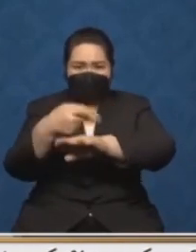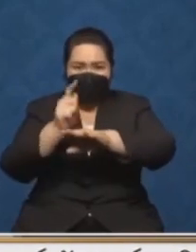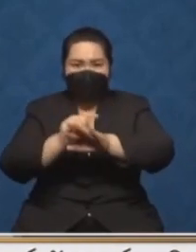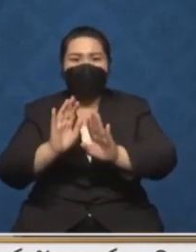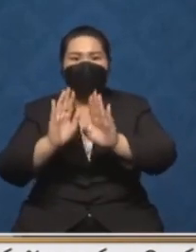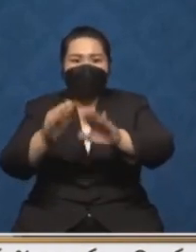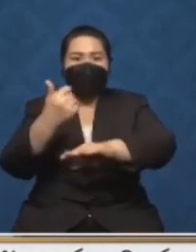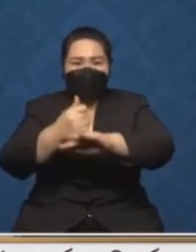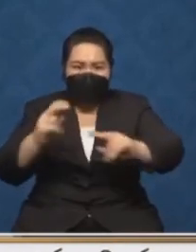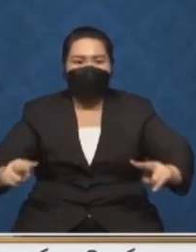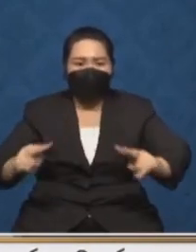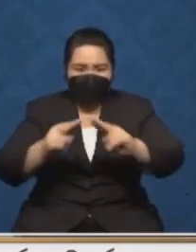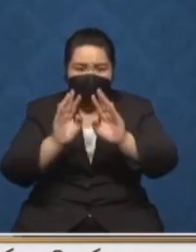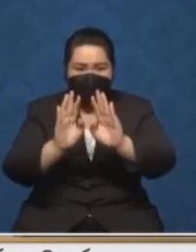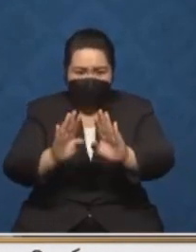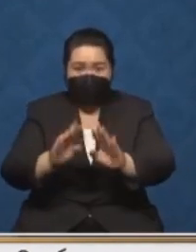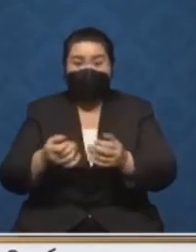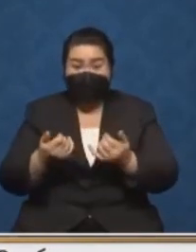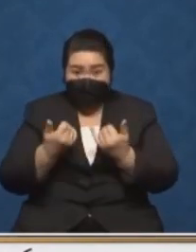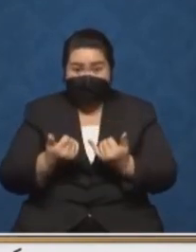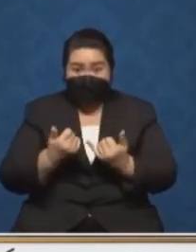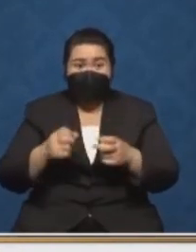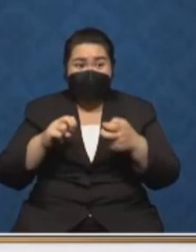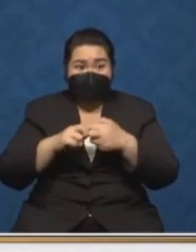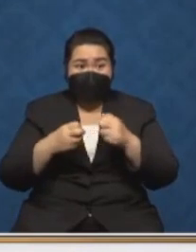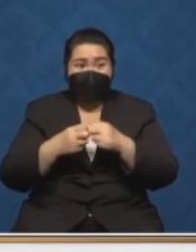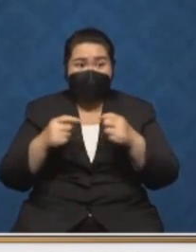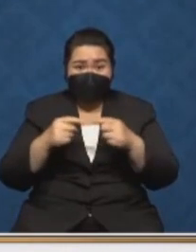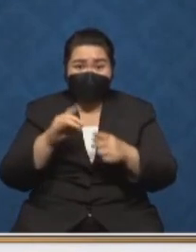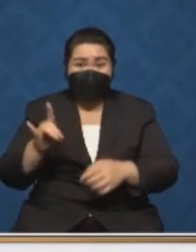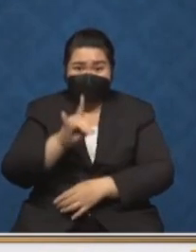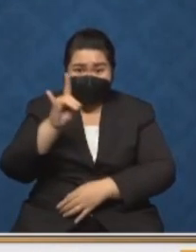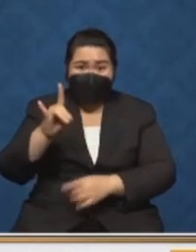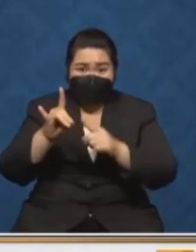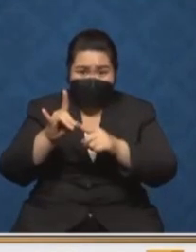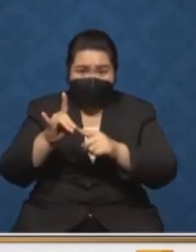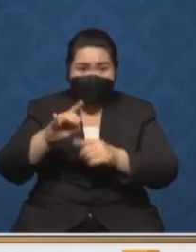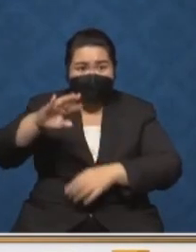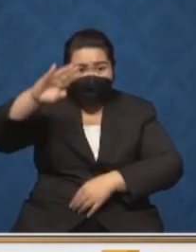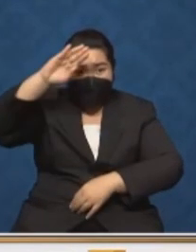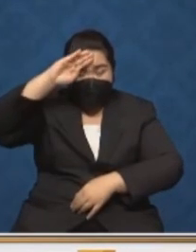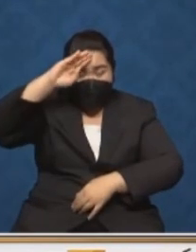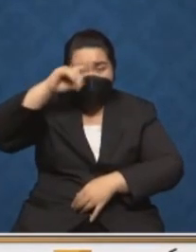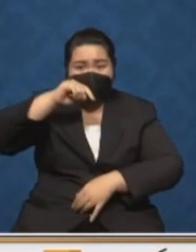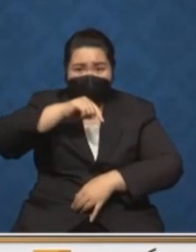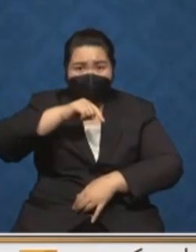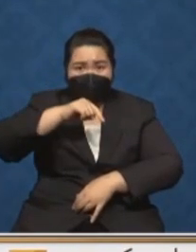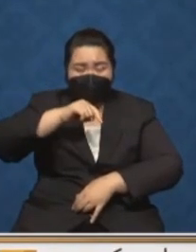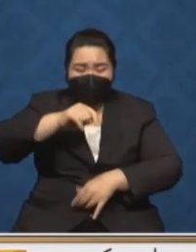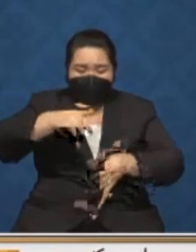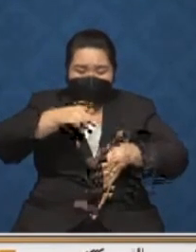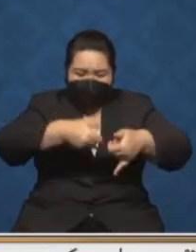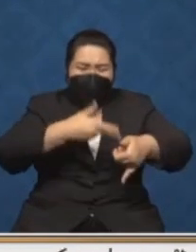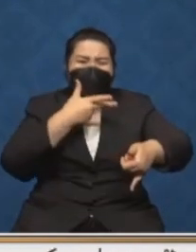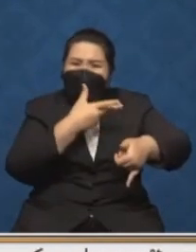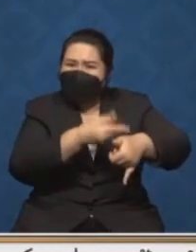ง ติดาวัี้ ต่ คุาร บอกก Can ต้อง